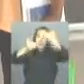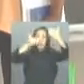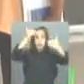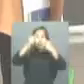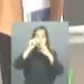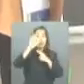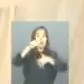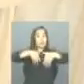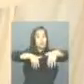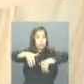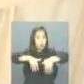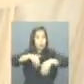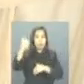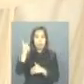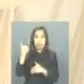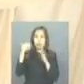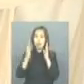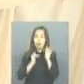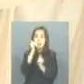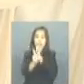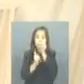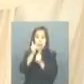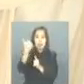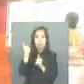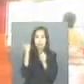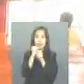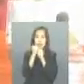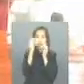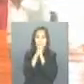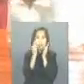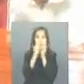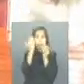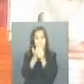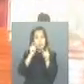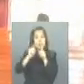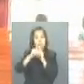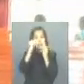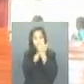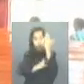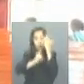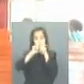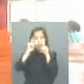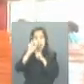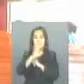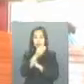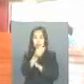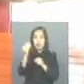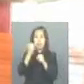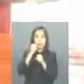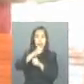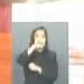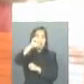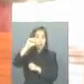คะผู้ที่มาเข้าร่วมงานยังจะได้รับเอกสารสมุดพกส.ส.ของแต่ละจังหวัดที่รวบรวมข้อมูลการทำหน้าที่ของส.ส.ใน